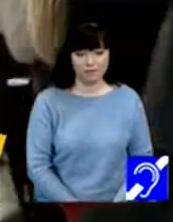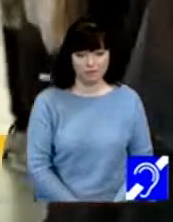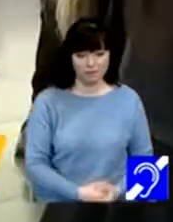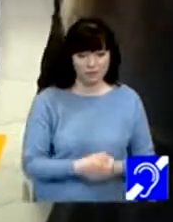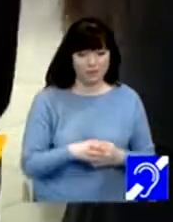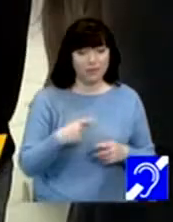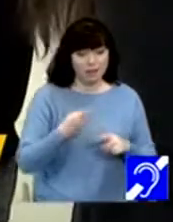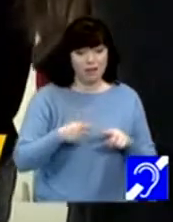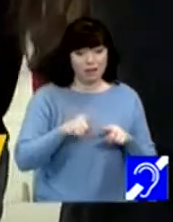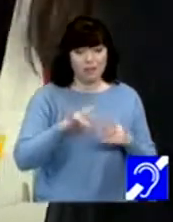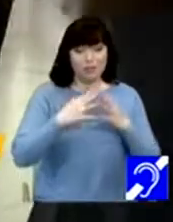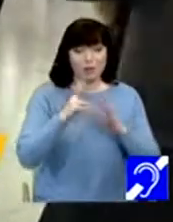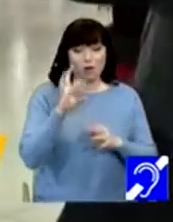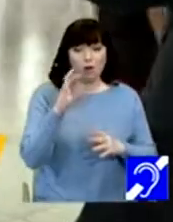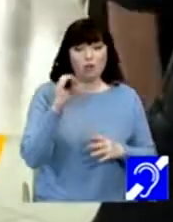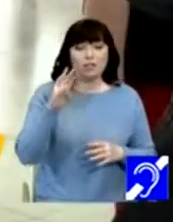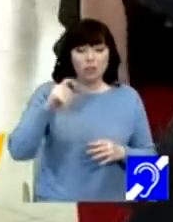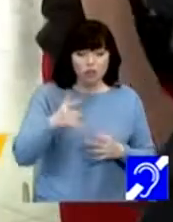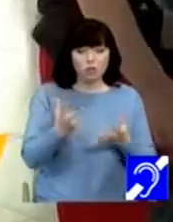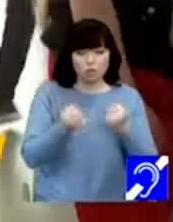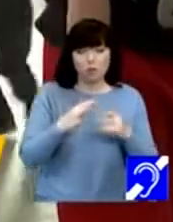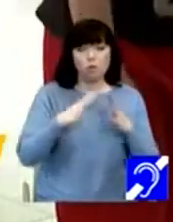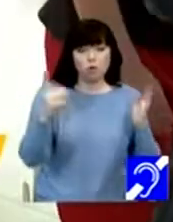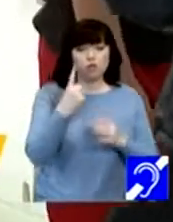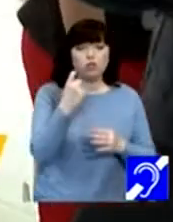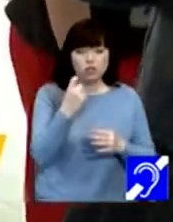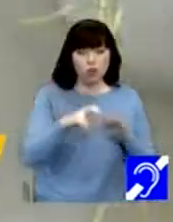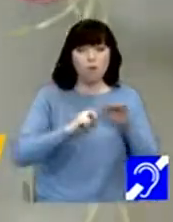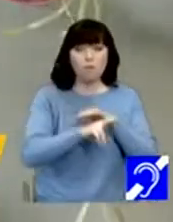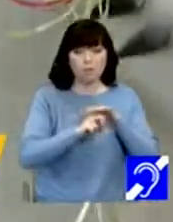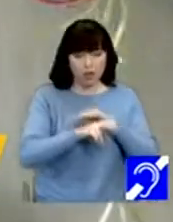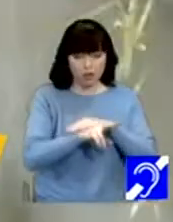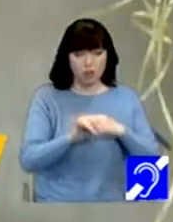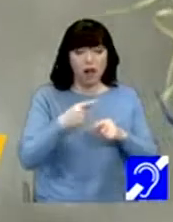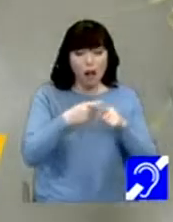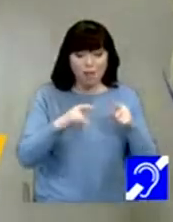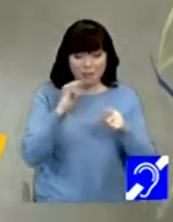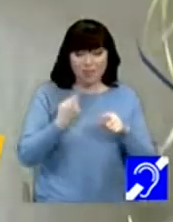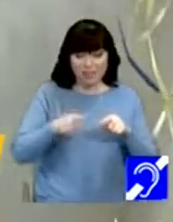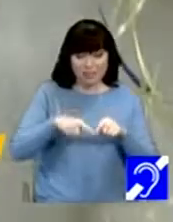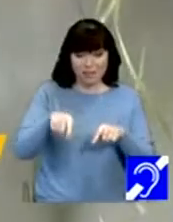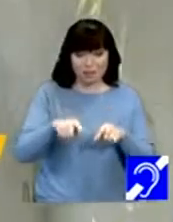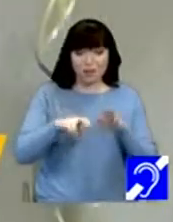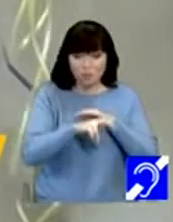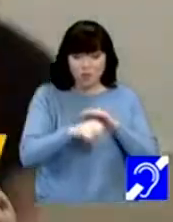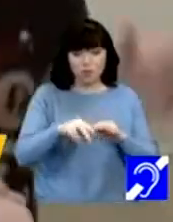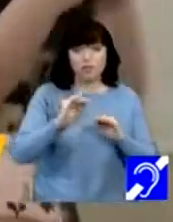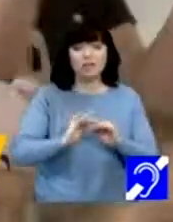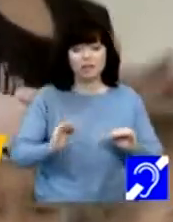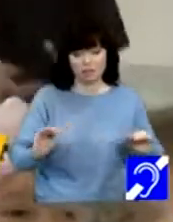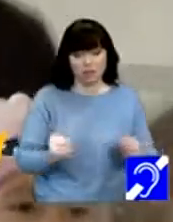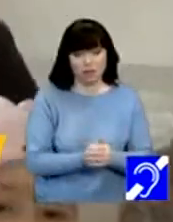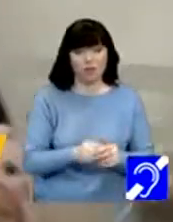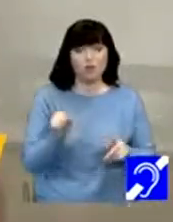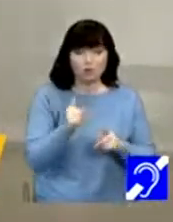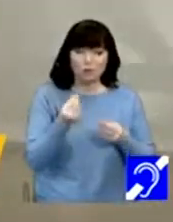În agropensiunea din satul Costești sunt găzduiți peste 100 de refugiați, iar jumătate din ei sunt copii și adolescenți. Pentru a